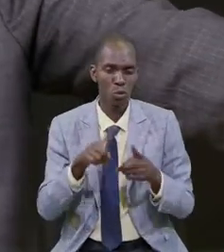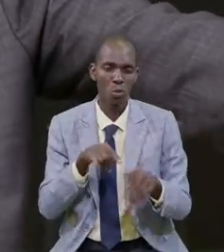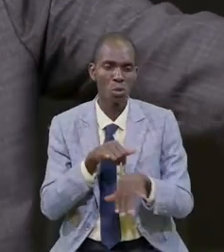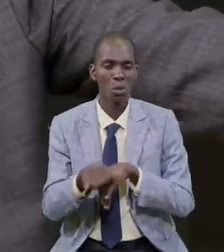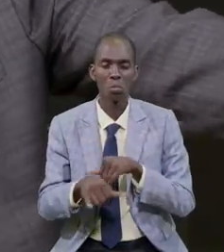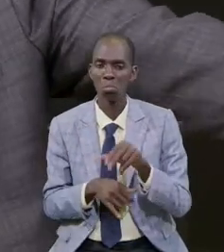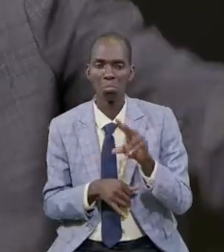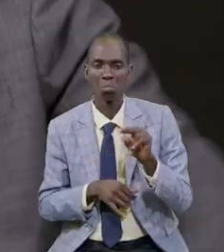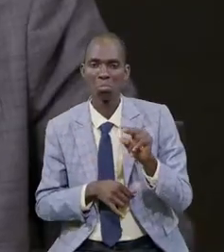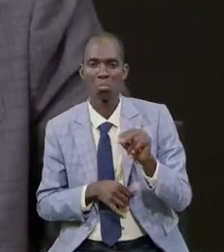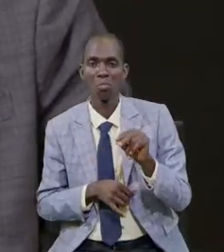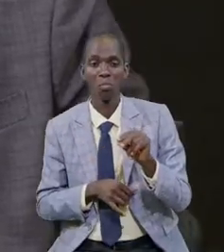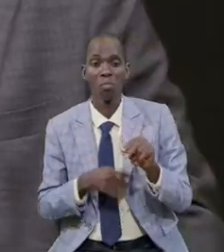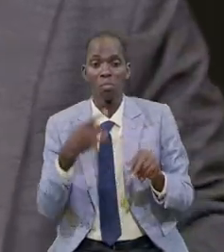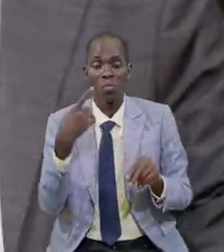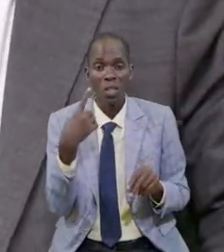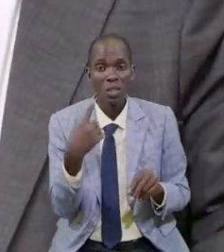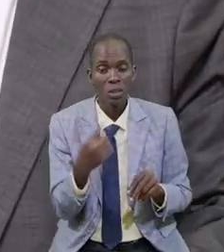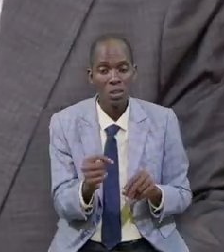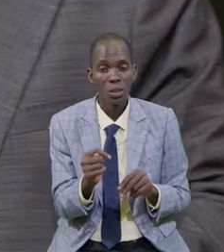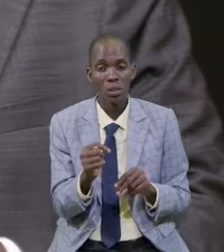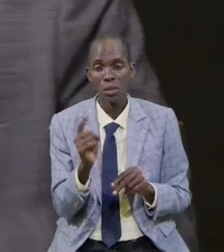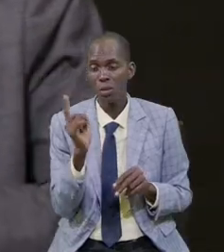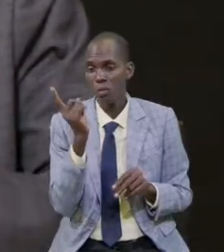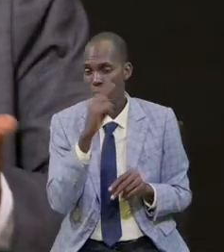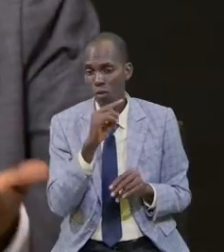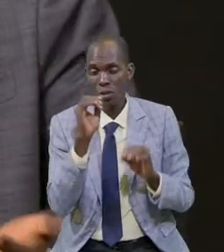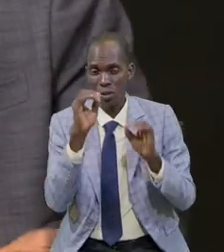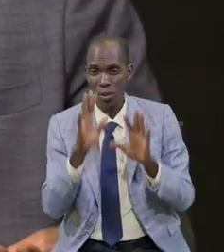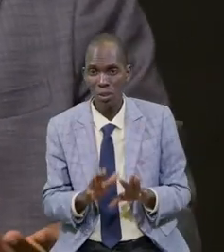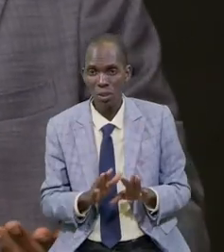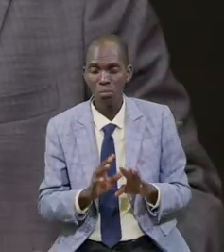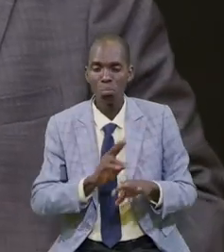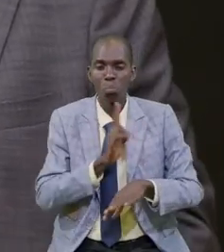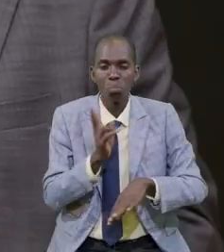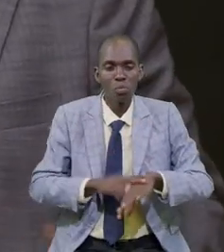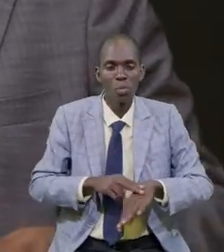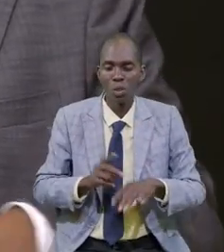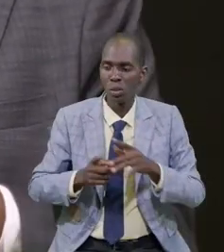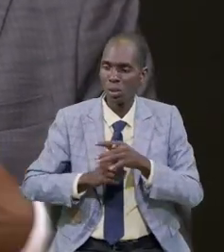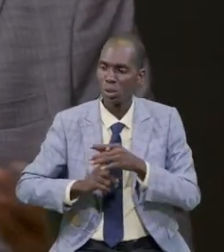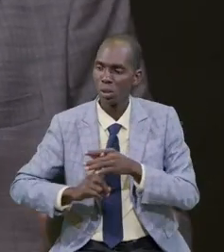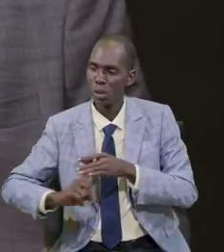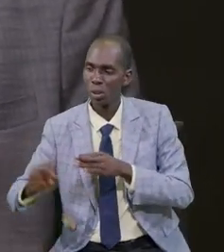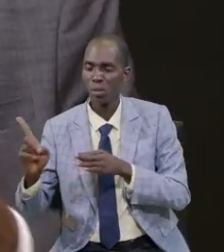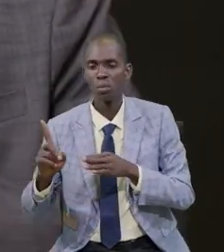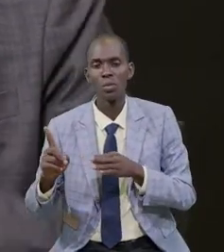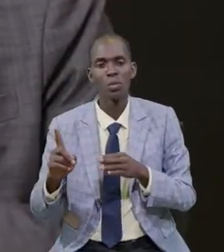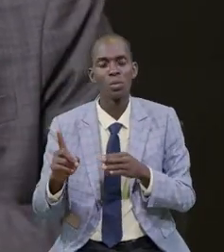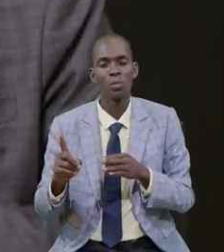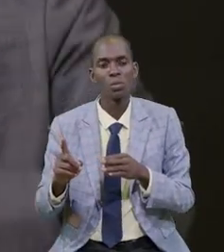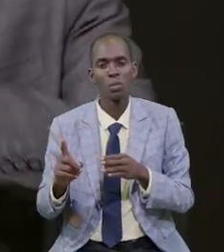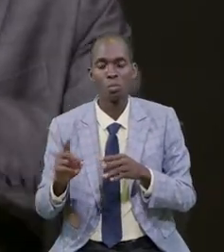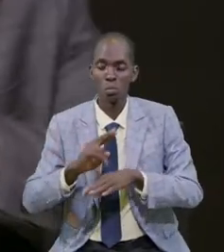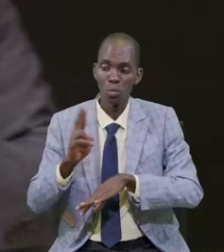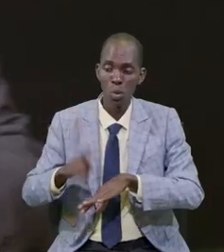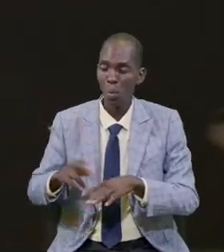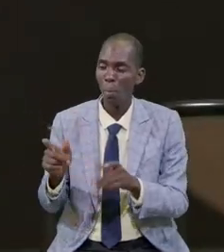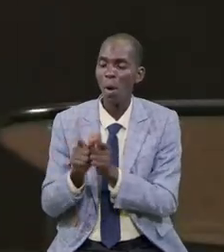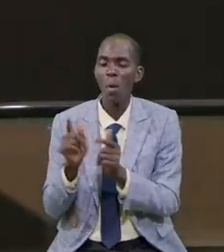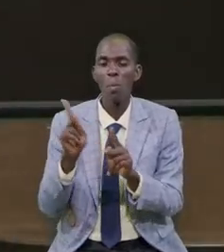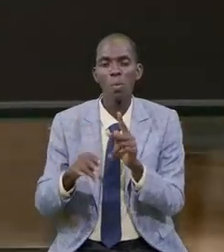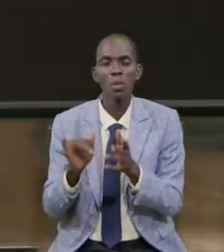séduire. D'habitude, ils vont aller vers les gens qui ont échappé à l'erreur, des gens qui ont échappé au